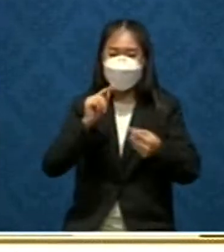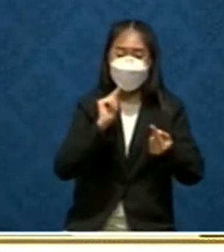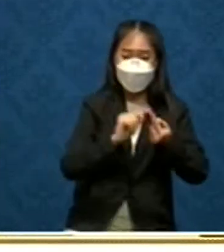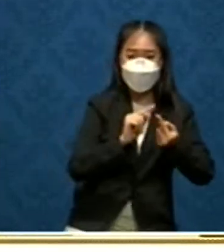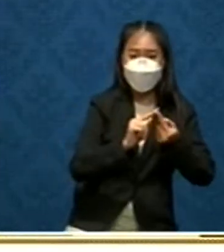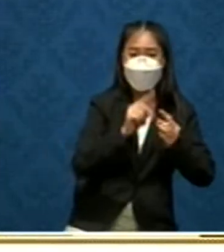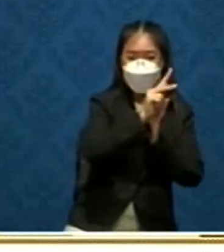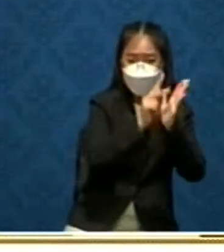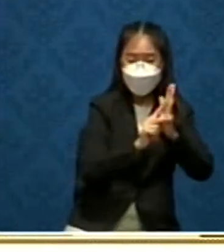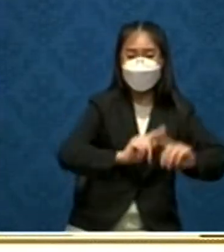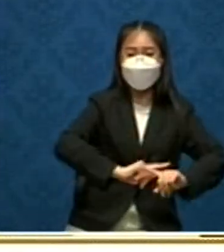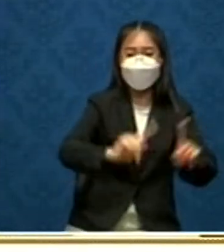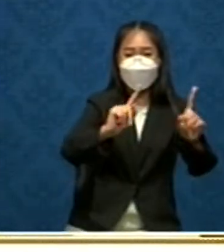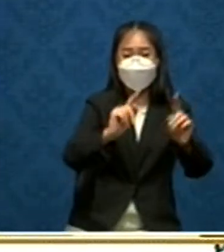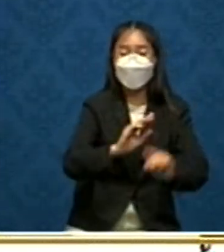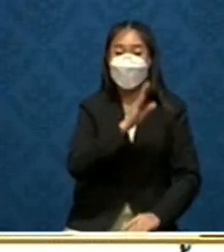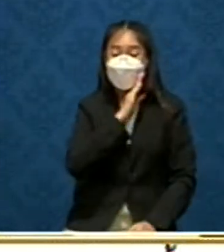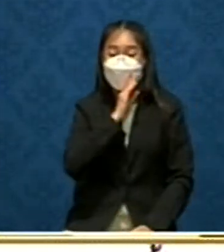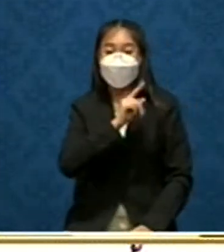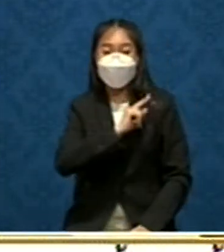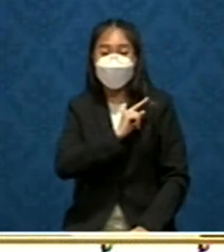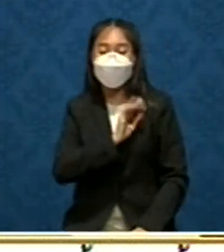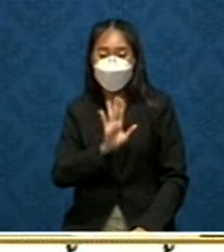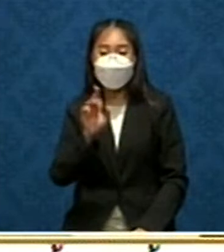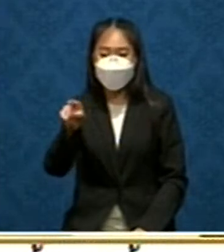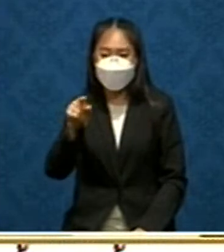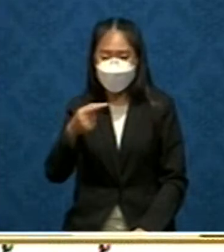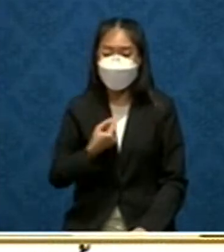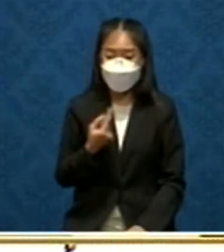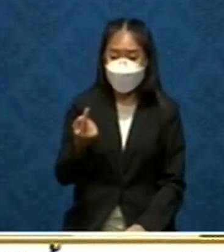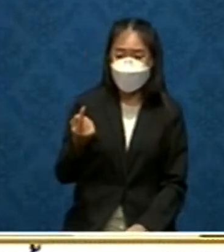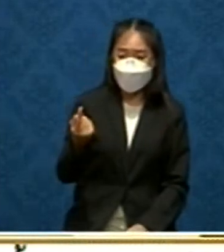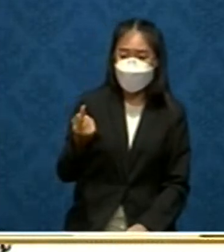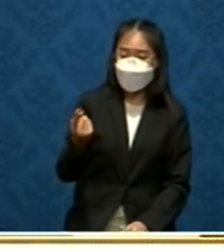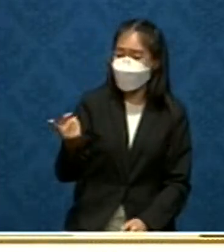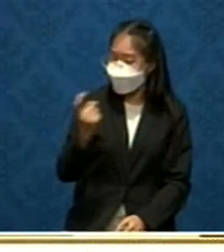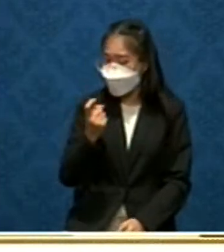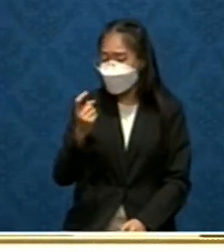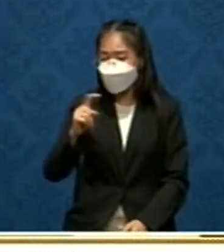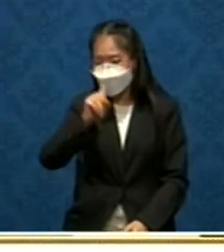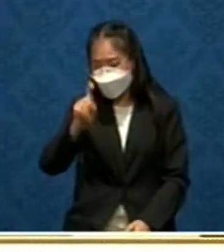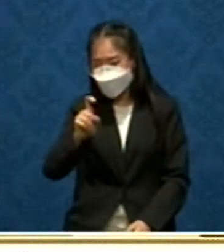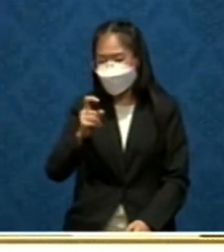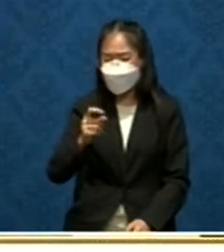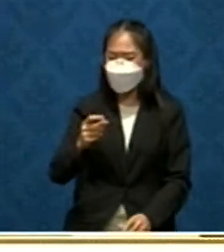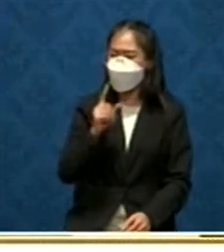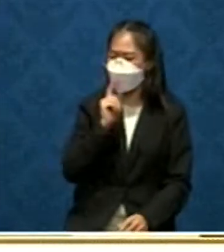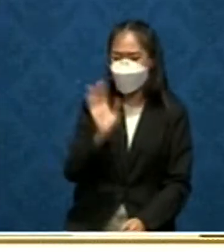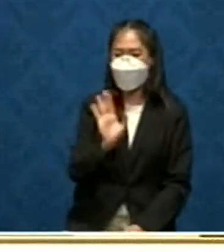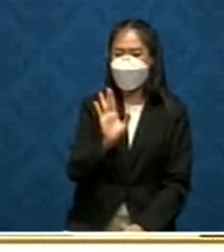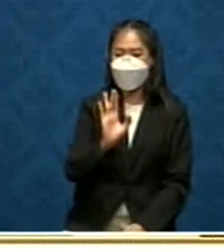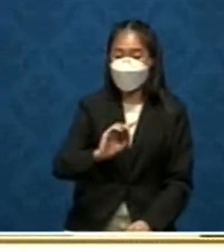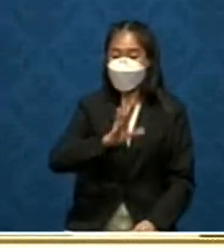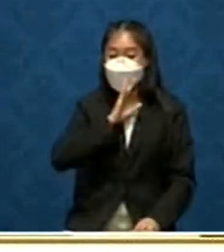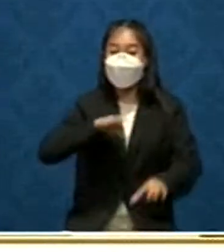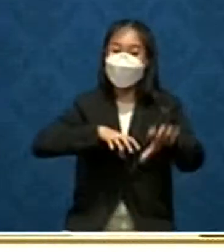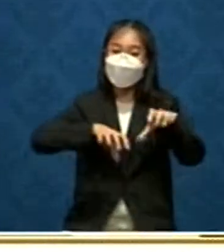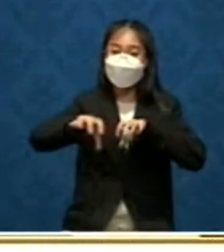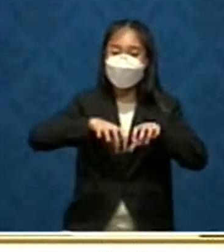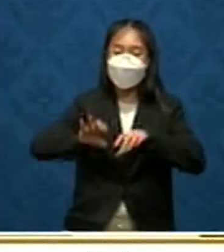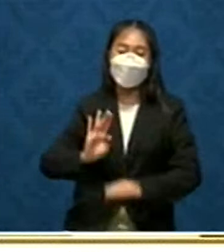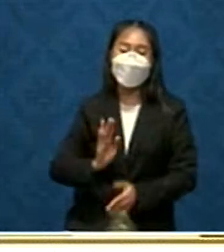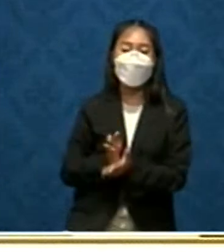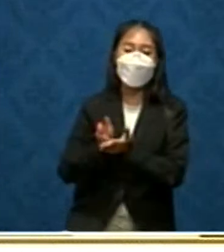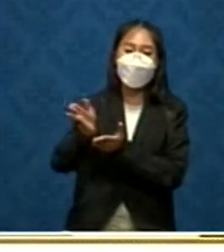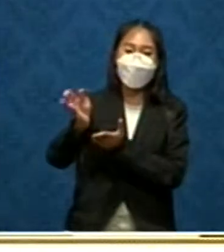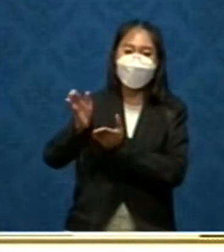หน้ที่แต Naturally ผมไม่วา ถ้าท่านจะ ค้านอะไรผมไม่ว่าแต่มยหที่เมเร เมริหาร รช ADINครั้ ก็ไปเรองขฝายน acab